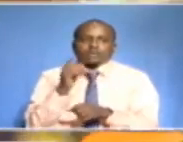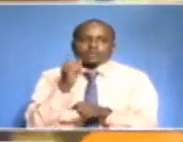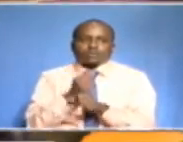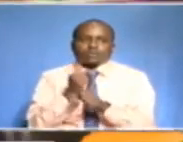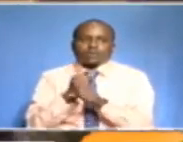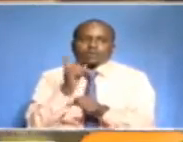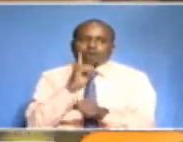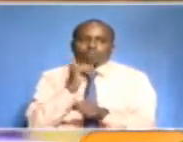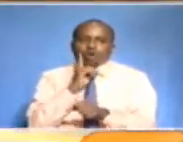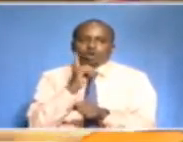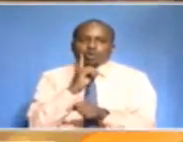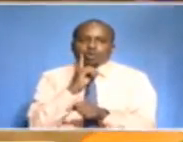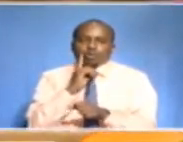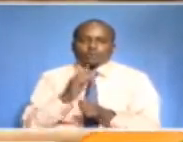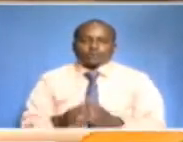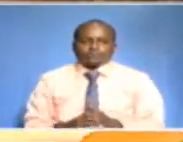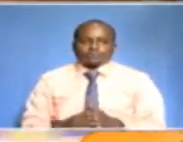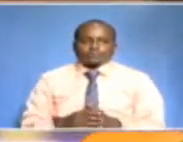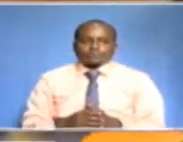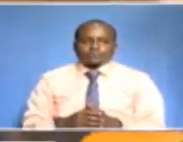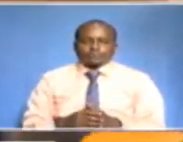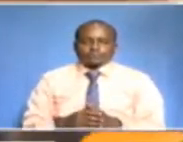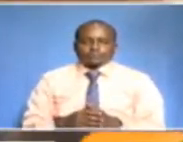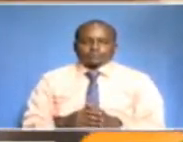kesho Francis gashu Citizen nipashe